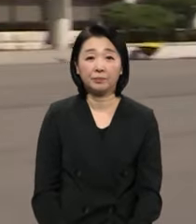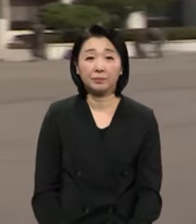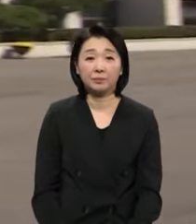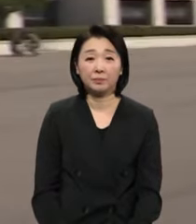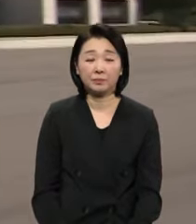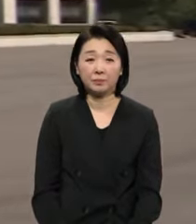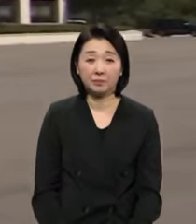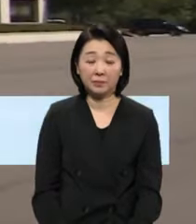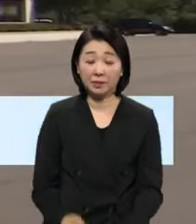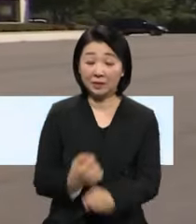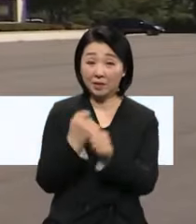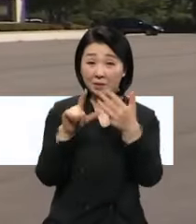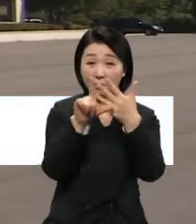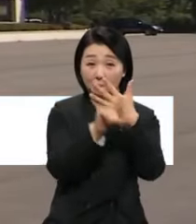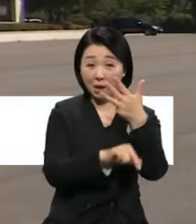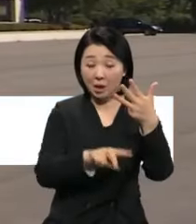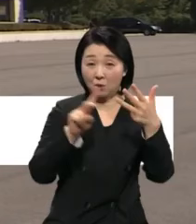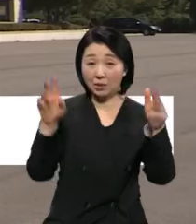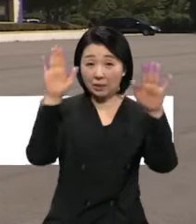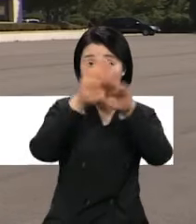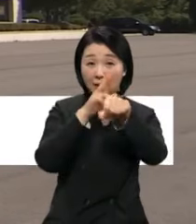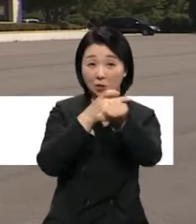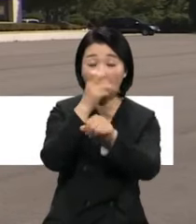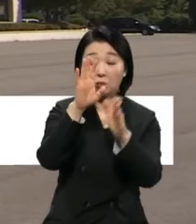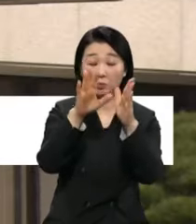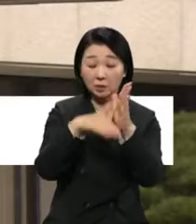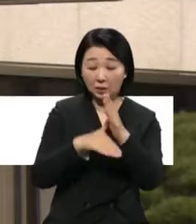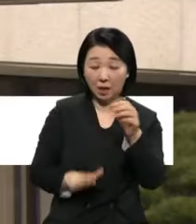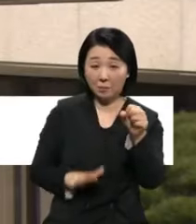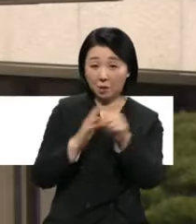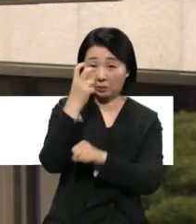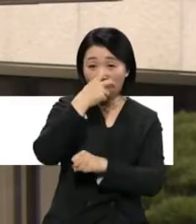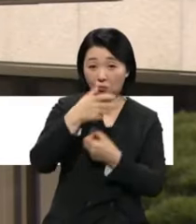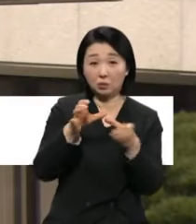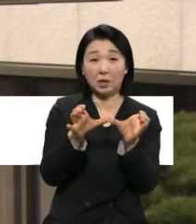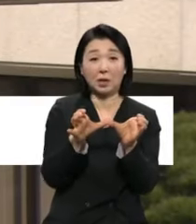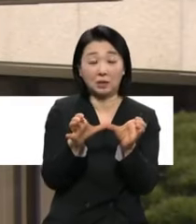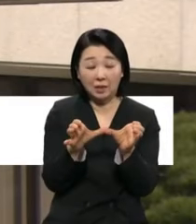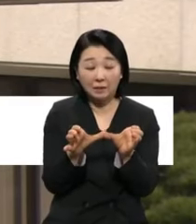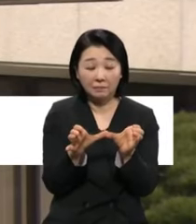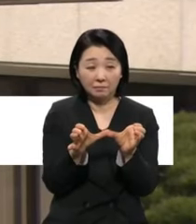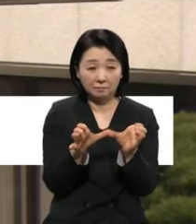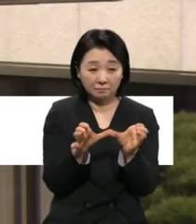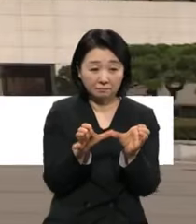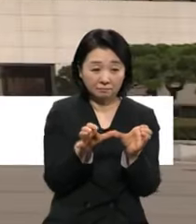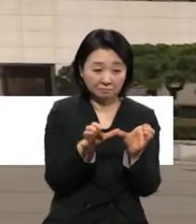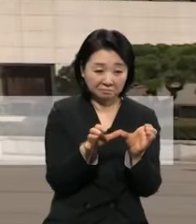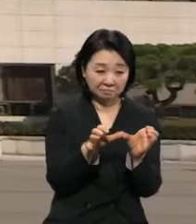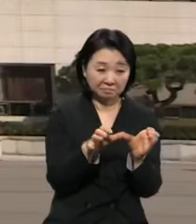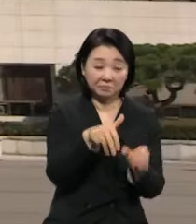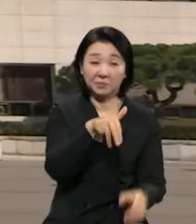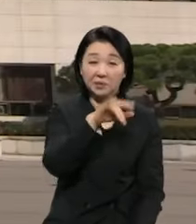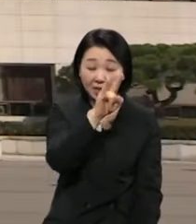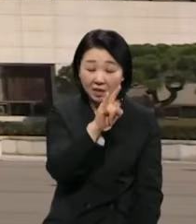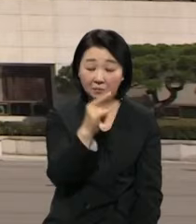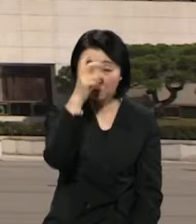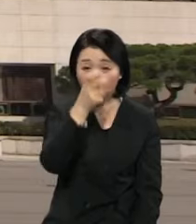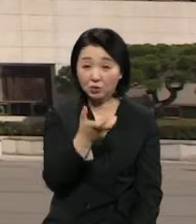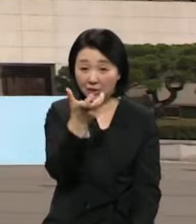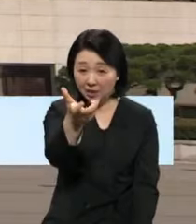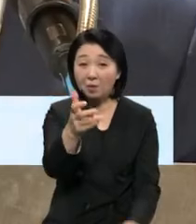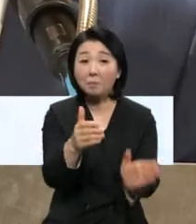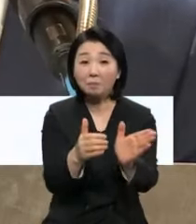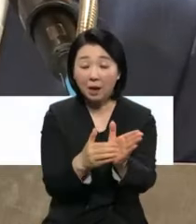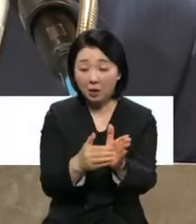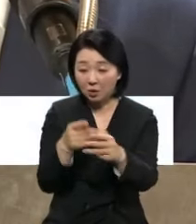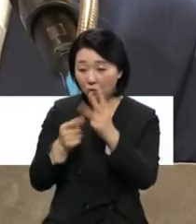지난해 8월 2일 낮 12시쯤 해병대 수사단은 최상병 사건 수사 자료를 경찰에 넘겼습니다. 그런데 이첩 직후